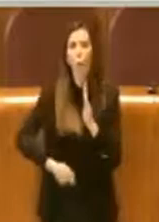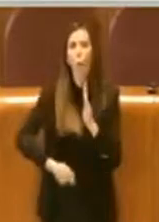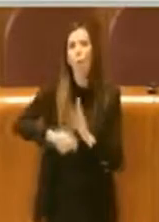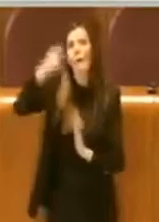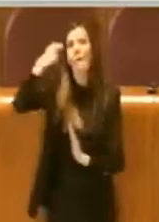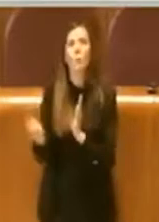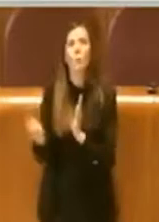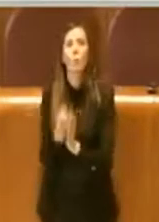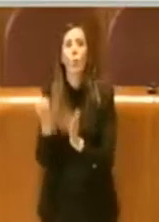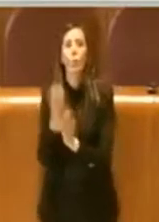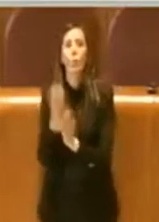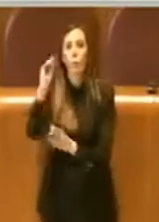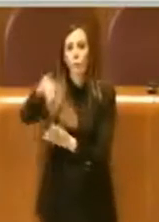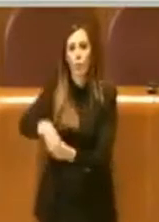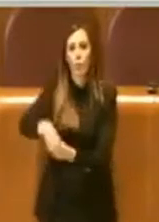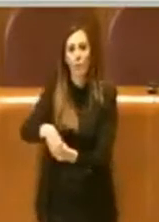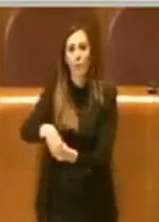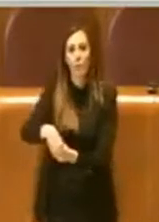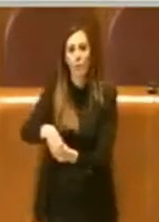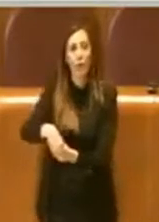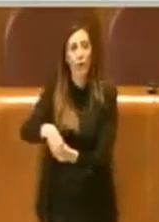interne e